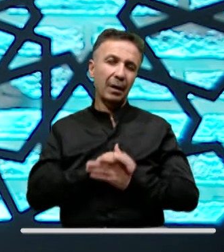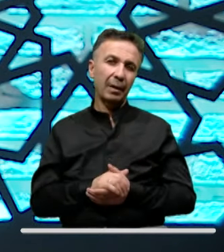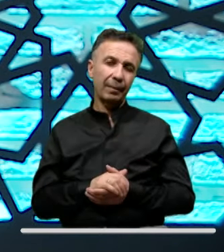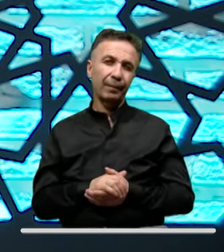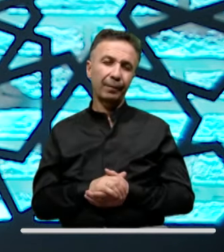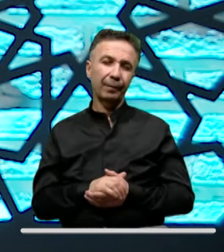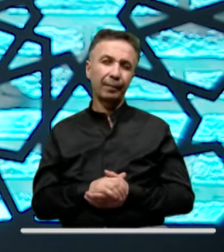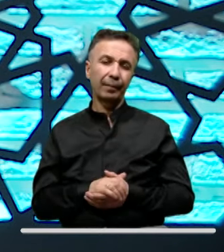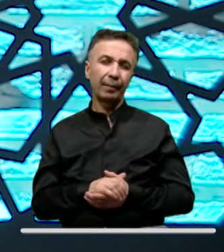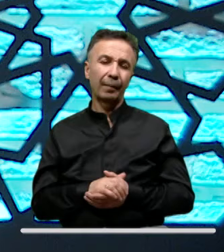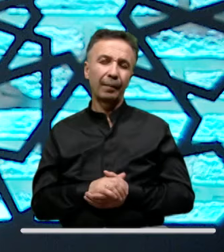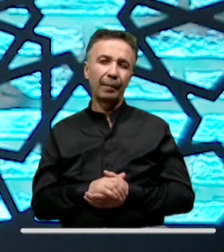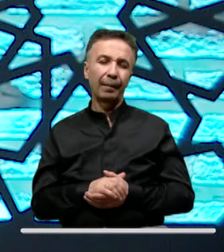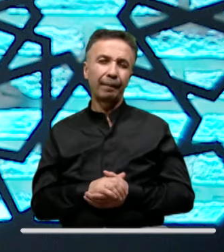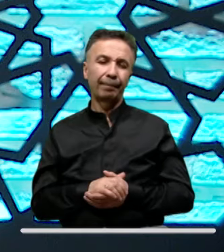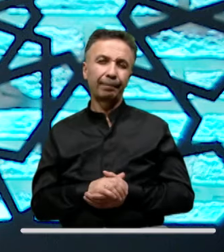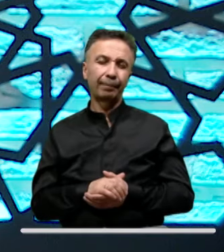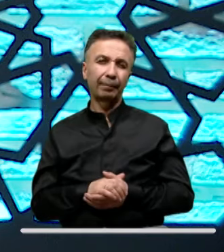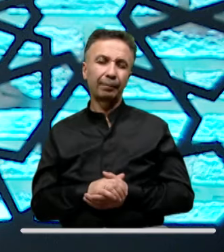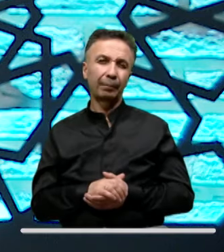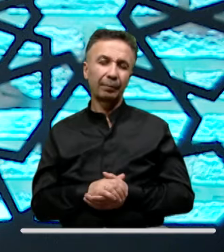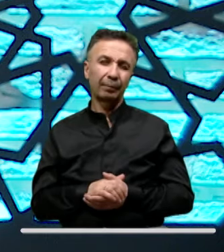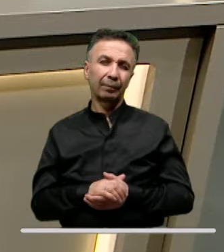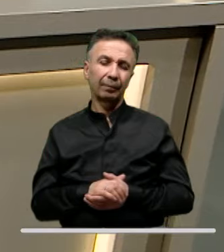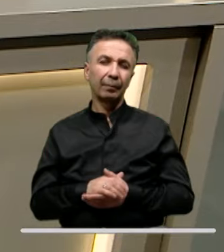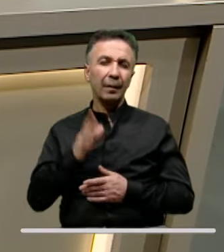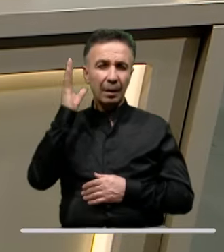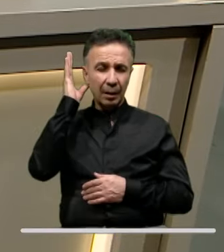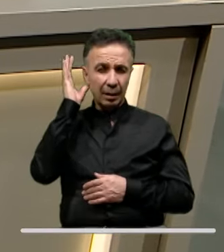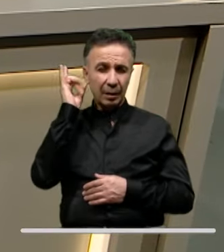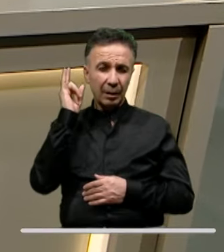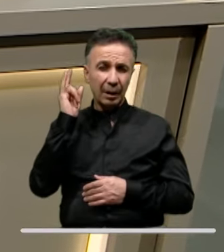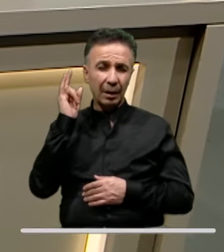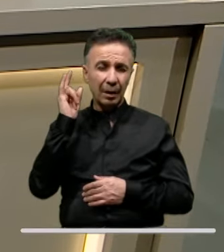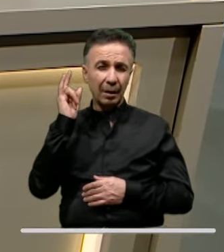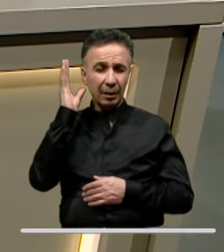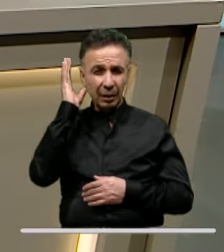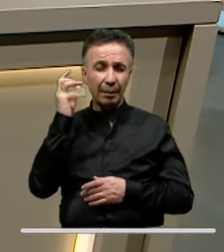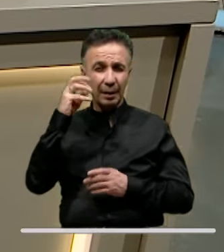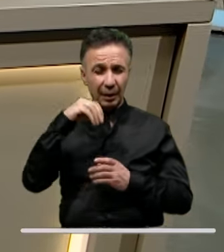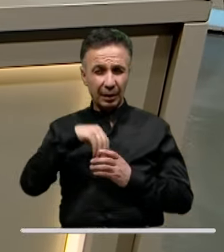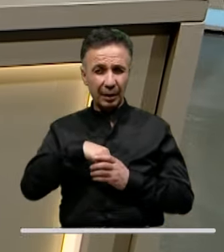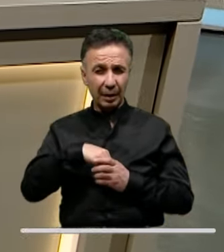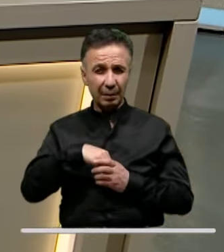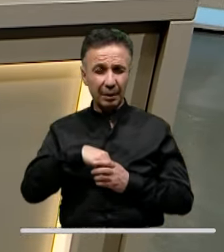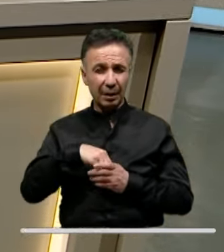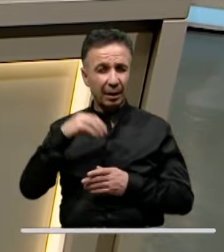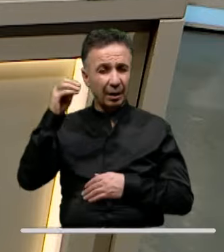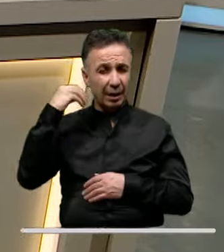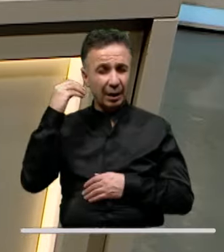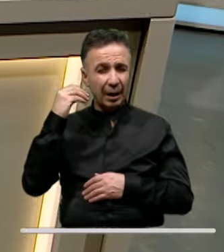Cemaate ancak namazı kılmam için caminin dışında kılıyorum. Fakat caminin dışında kıldığım zaman da imamı